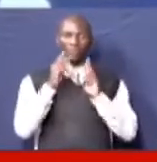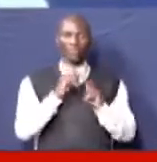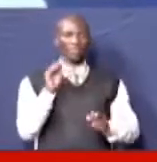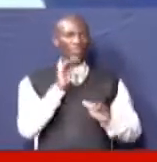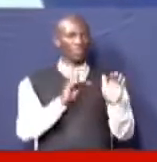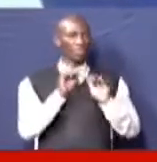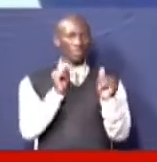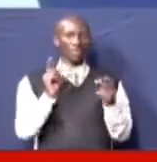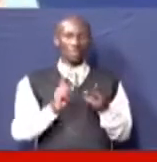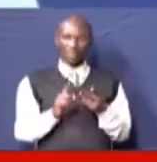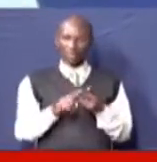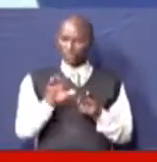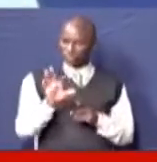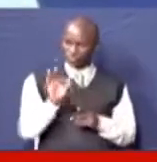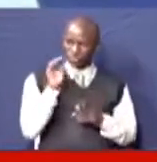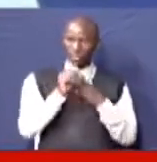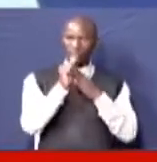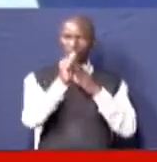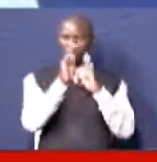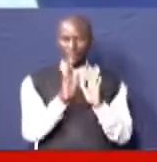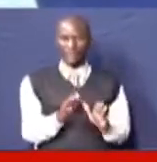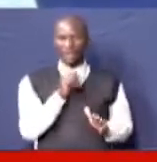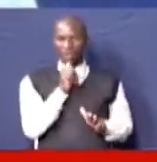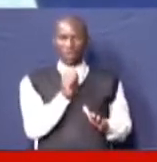election, na muhindu wa mutongo imu ikandu, wechamu.